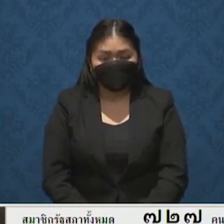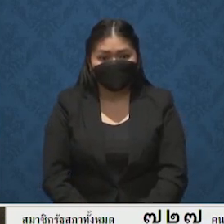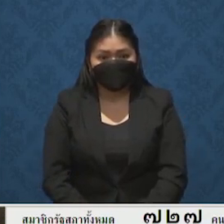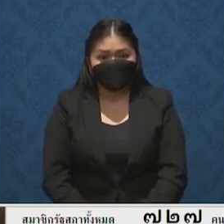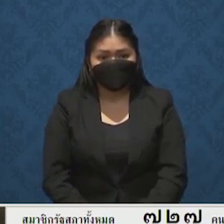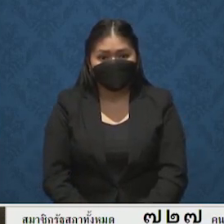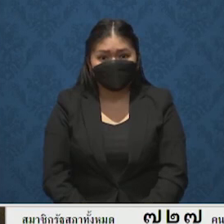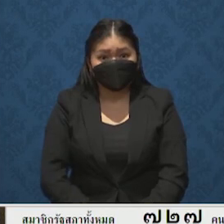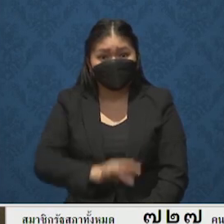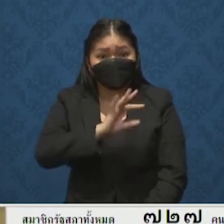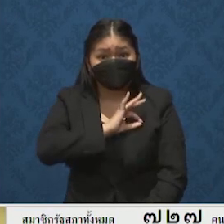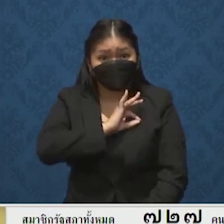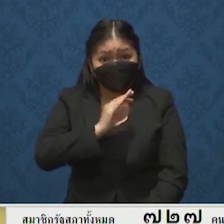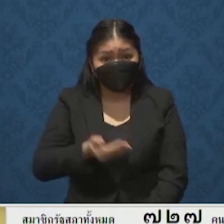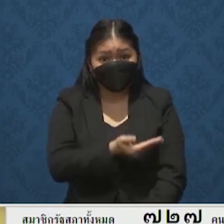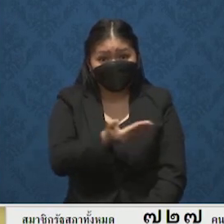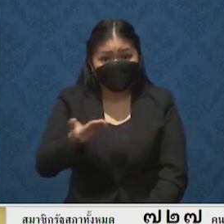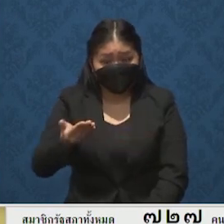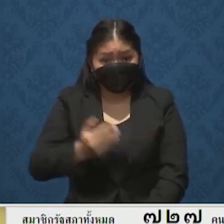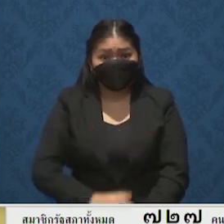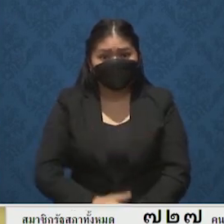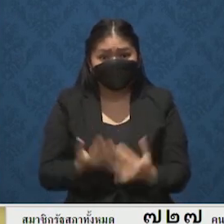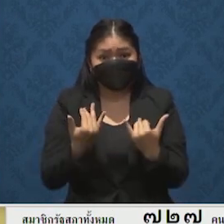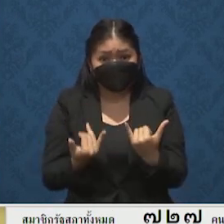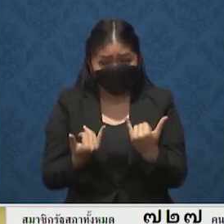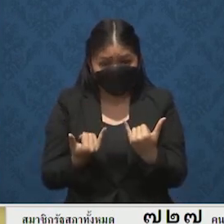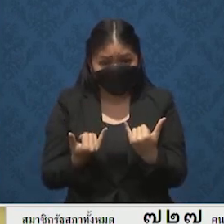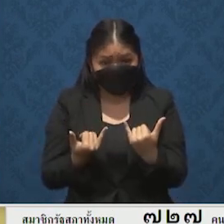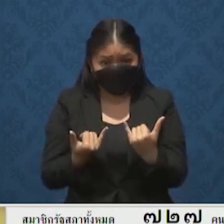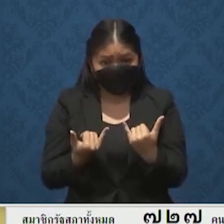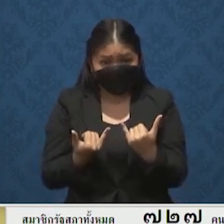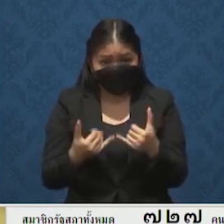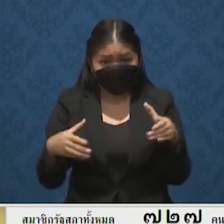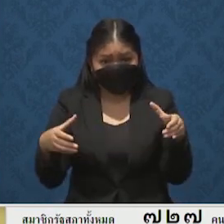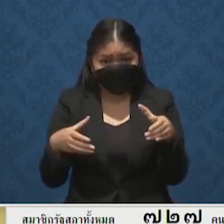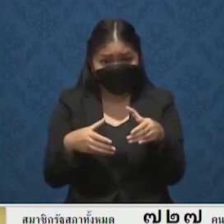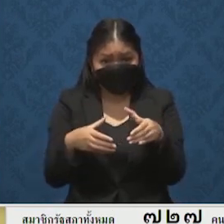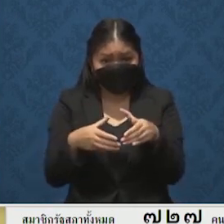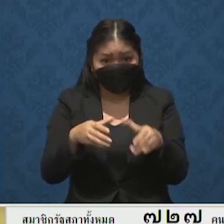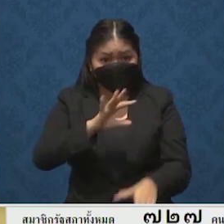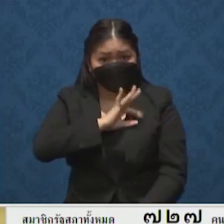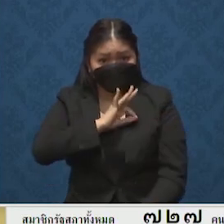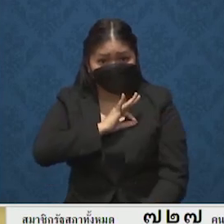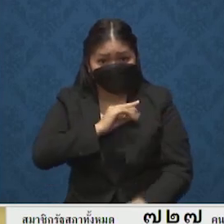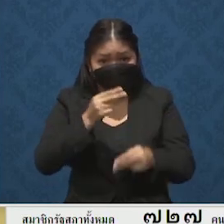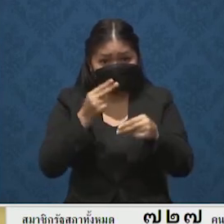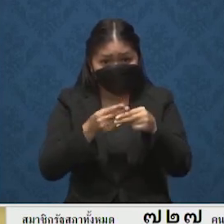สมาชิกที่เคารพครับขณะนี้มีสมาชิกมาลงชื่อนะ